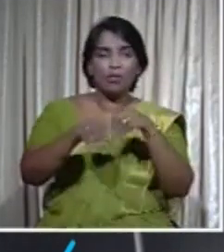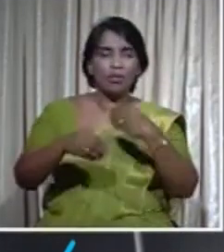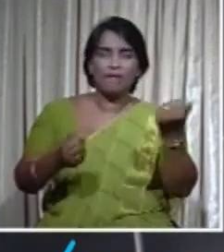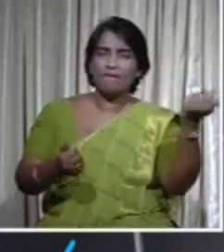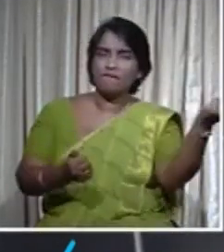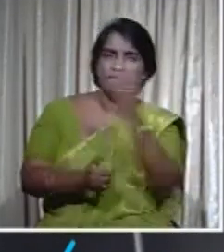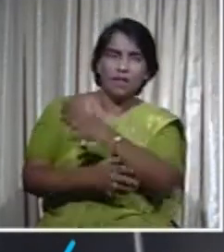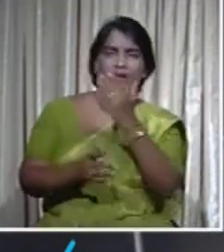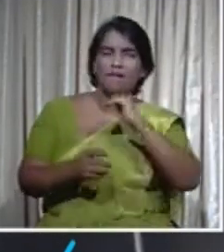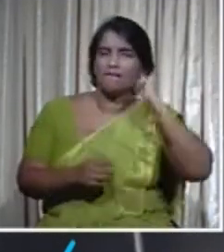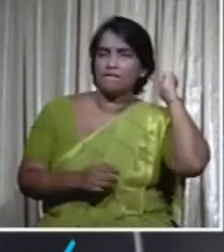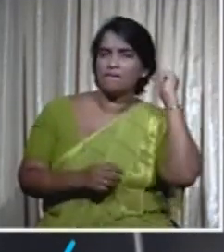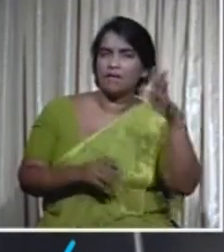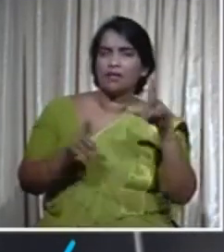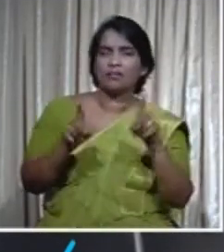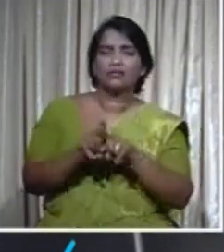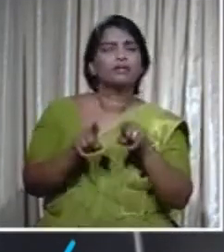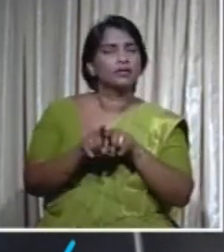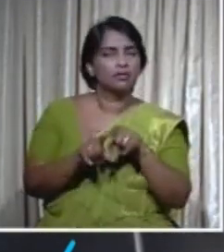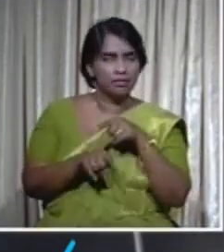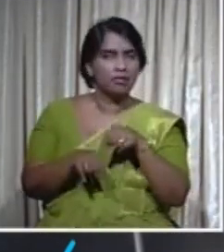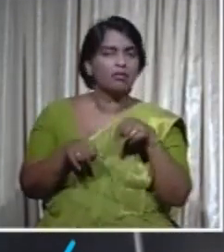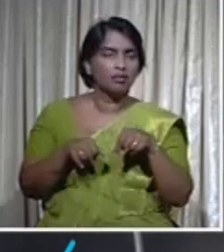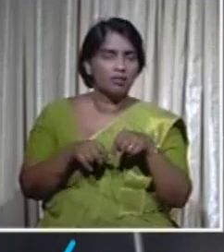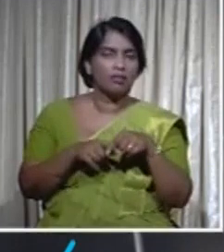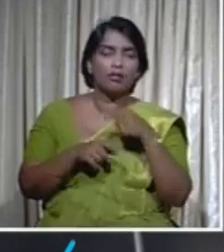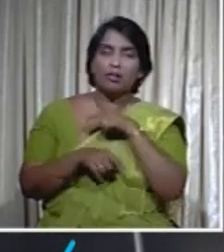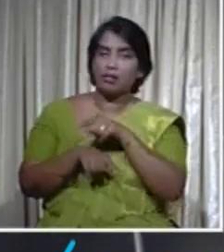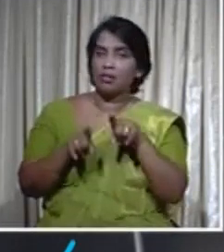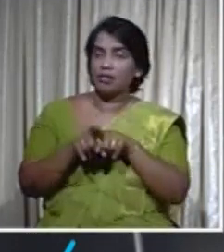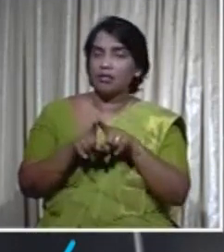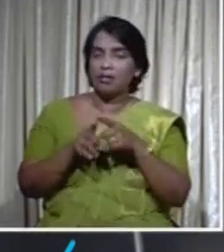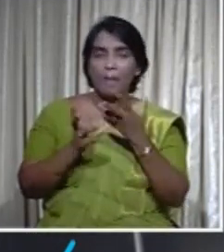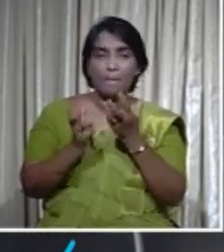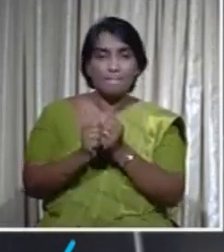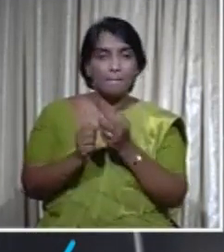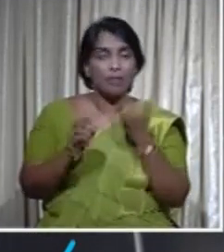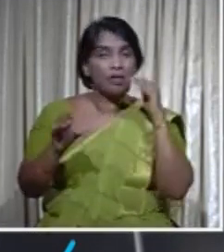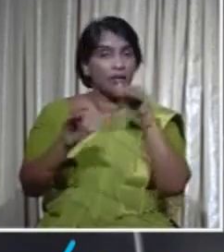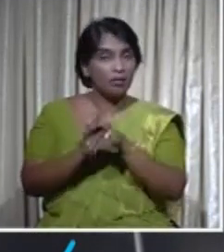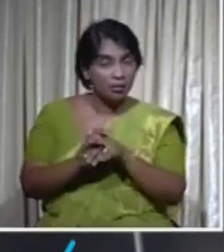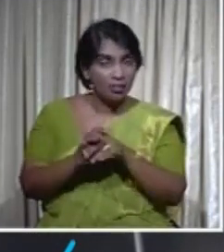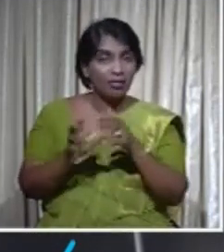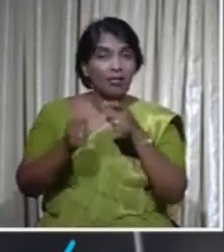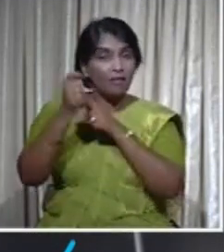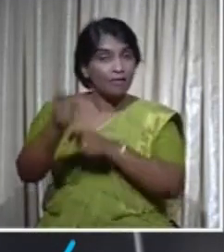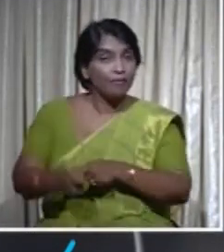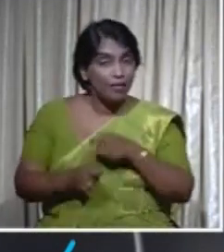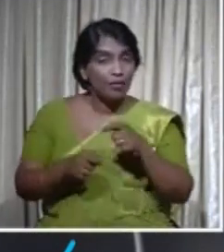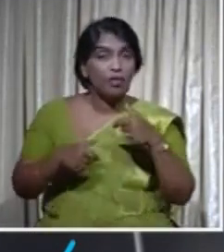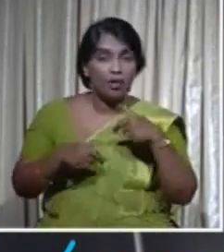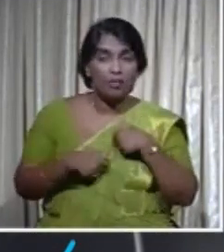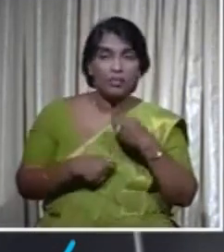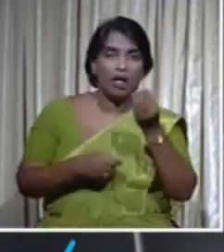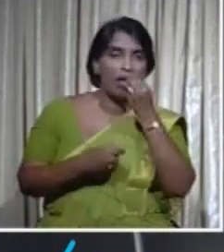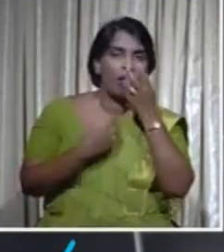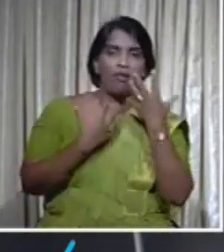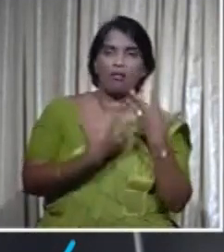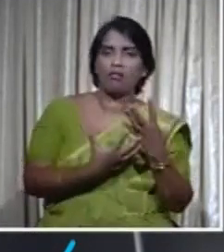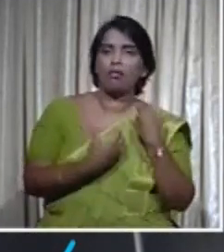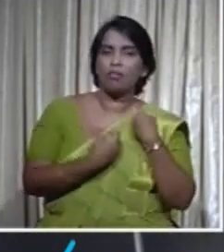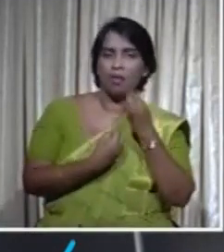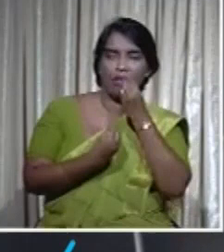அடிக்கப்பட்டிருக்கிறது நாங்கள் அவர்கள் சேத்திலே கால் வைத்தால் நாங்கள் சாப்பிட முடியும் என்ற அந்த வரலாறு இன்றைக்கு